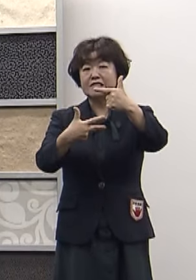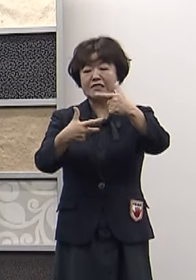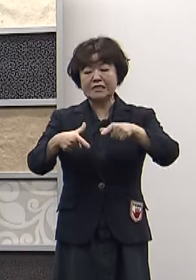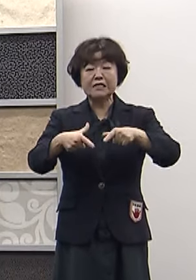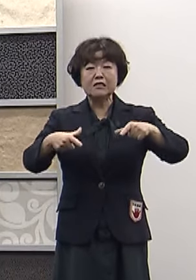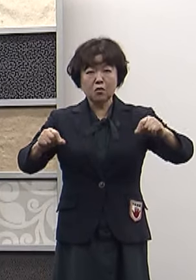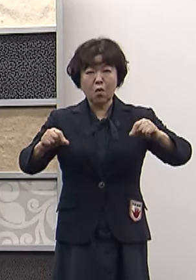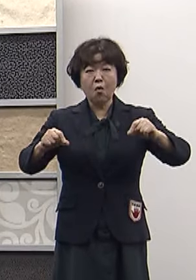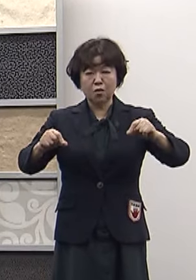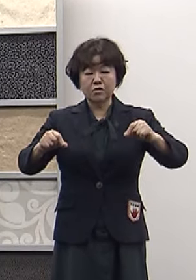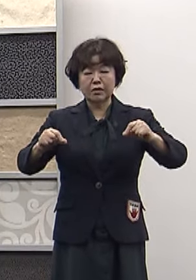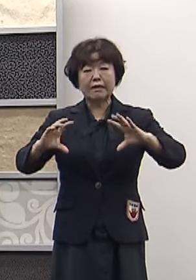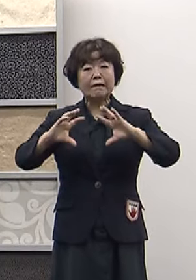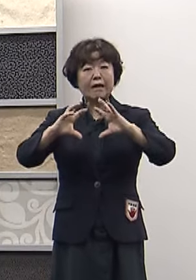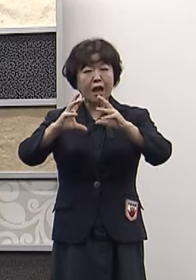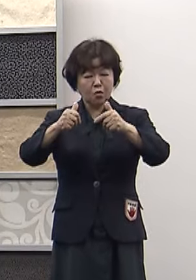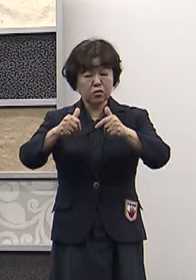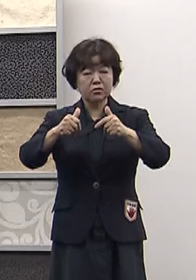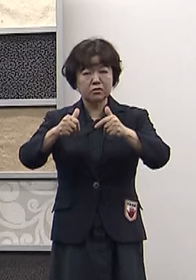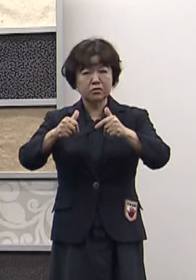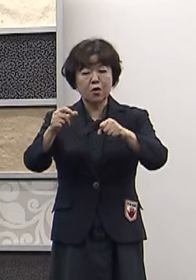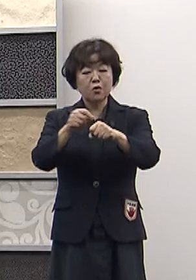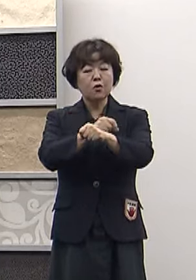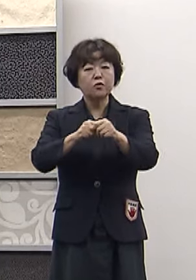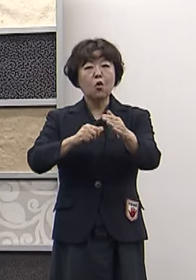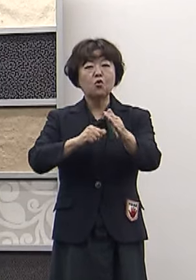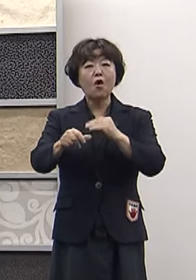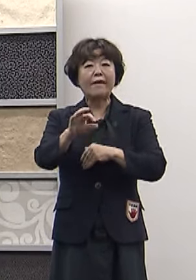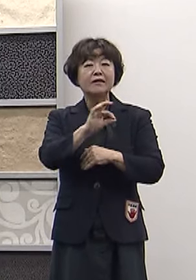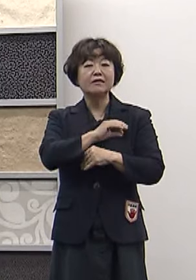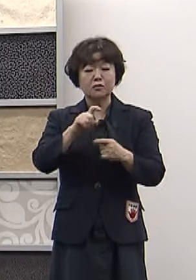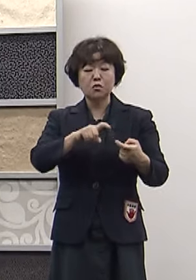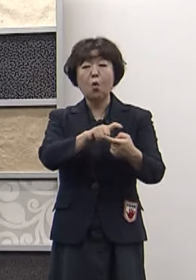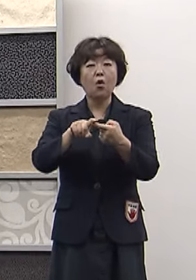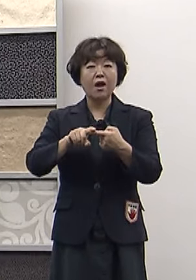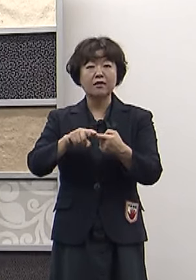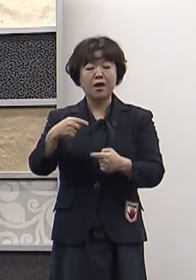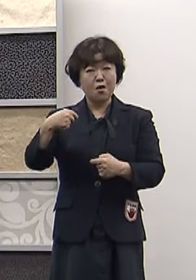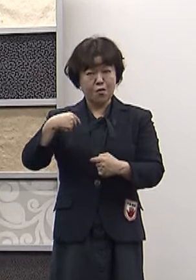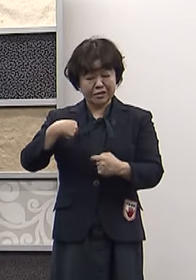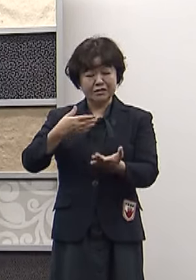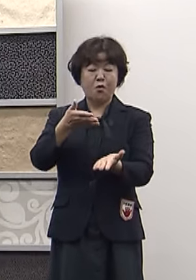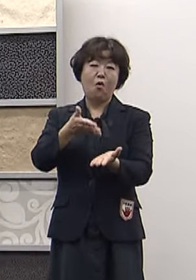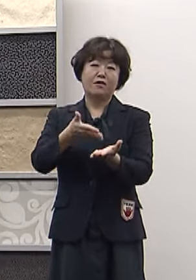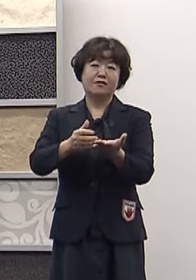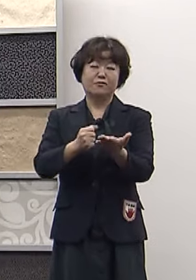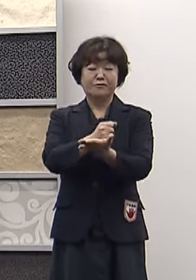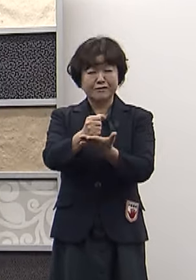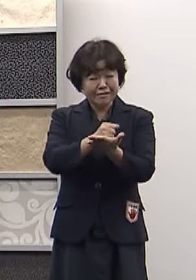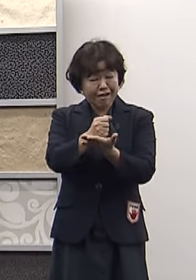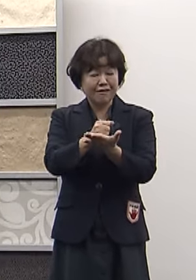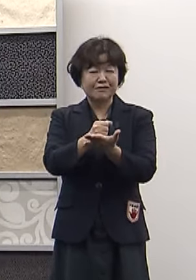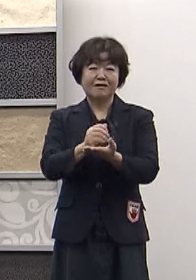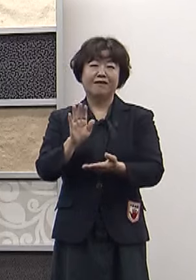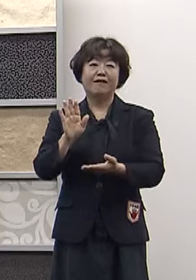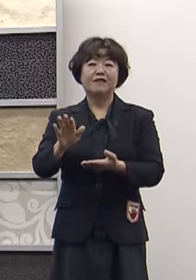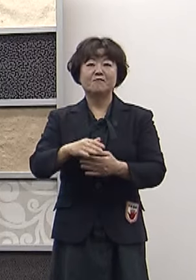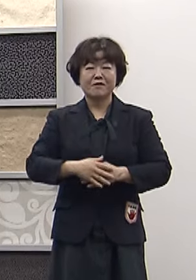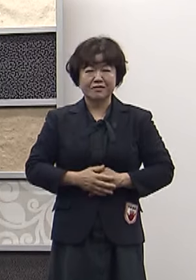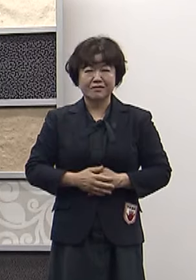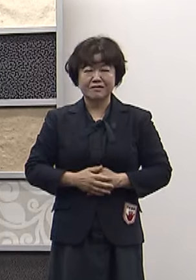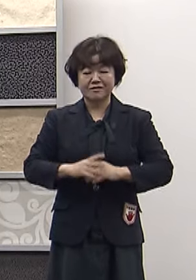国特派員協会におきまして、富士山登山規制についてお話しする機会を、いただいたところであります。世